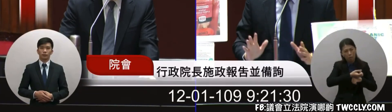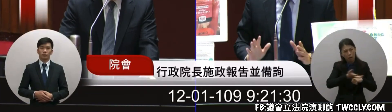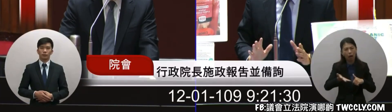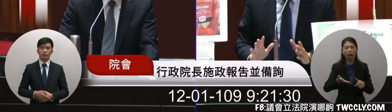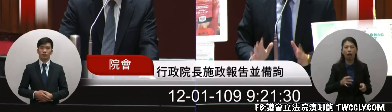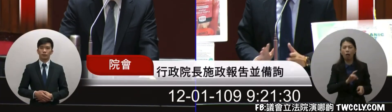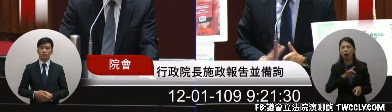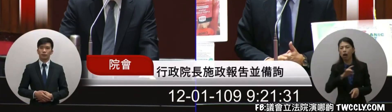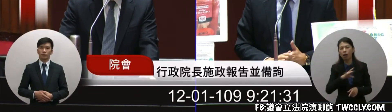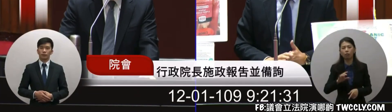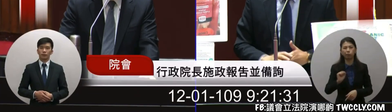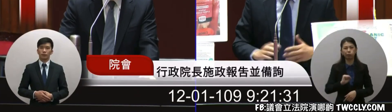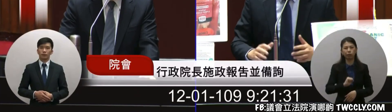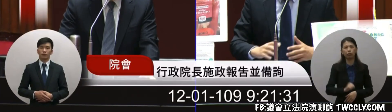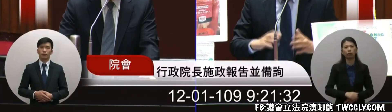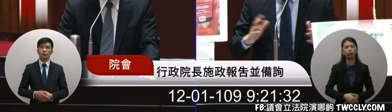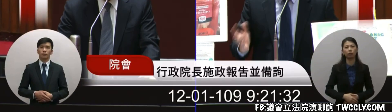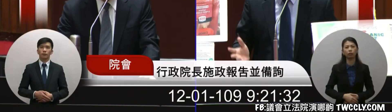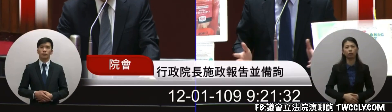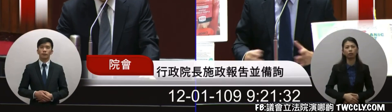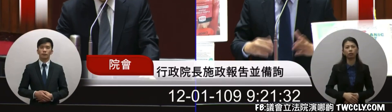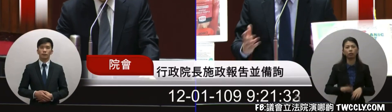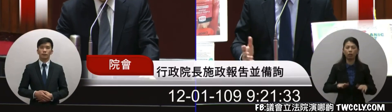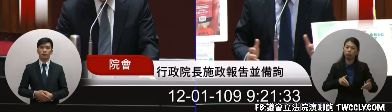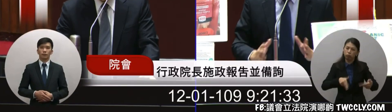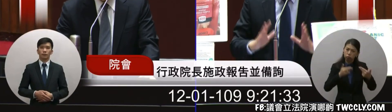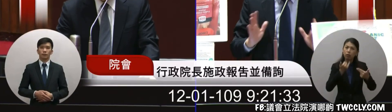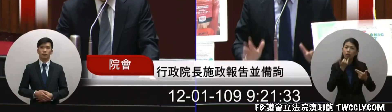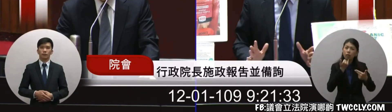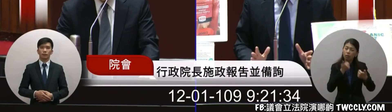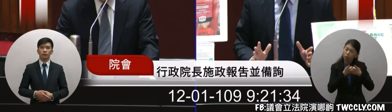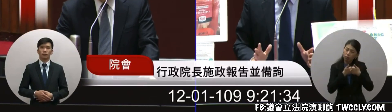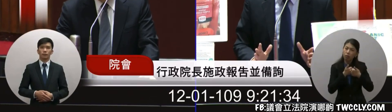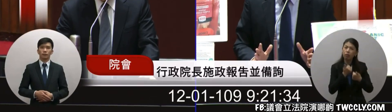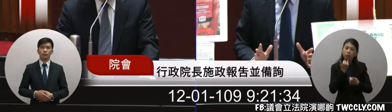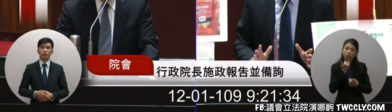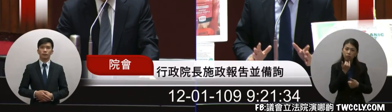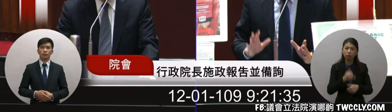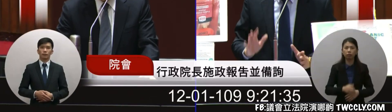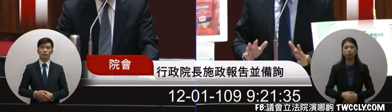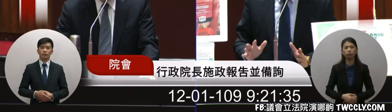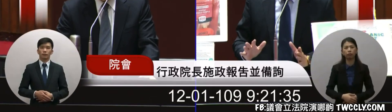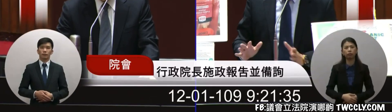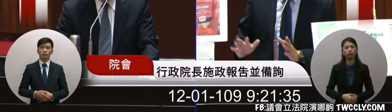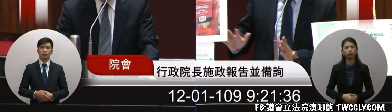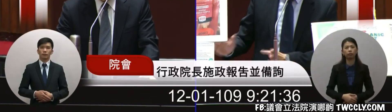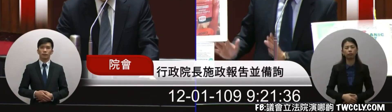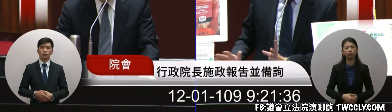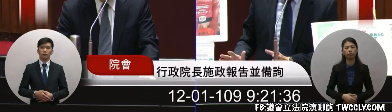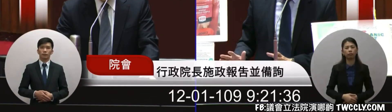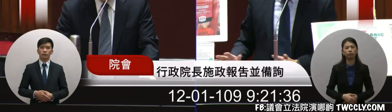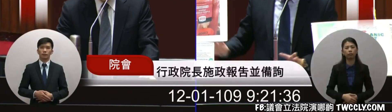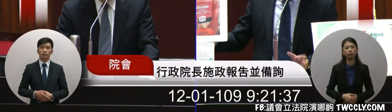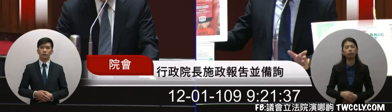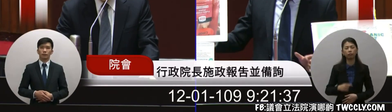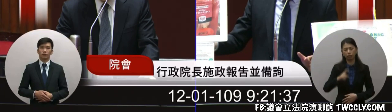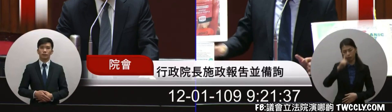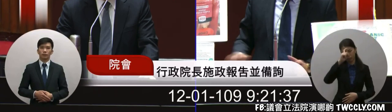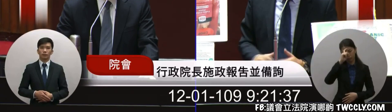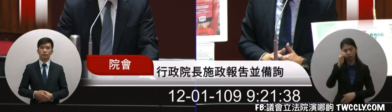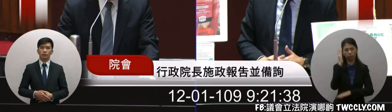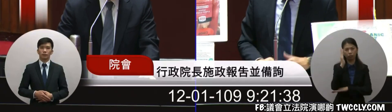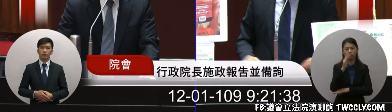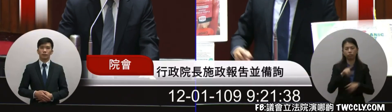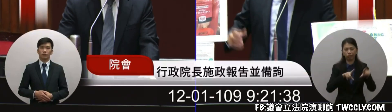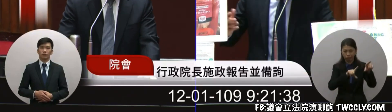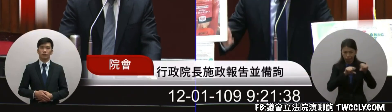由，直白说，因为为什么？其实现在不管用视讯远端，其实也都可以做得到嘛。所以这些事情，我觉得我们还是要做好，哦，这我就先说